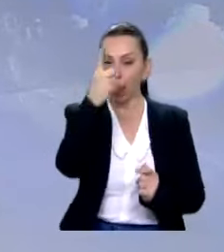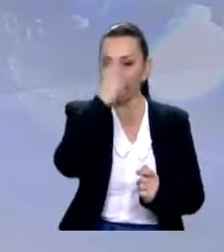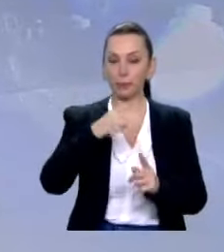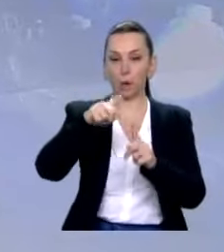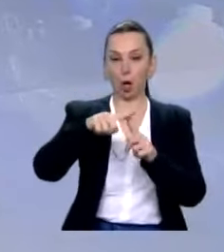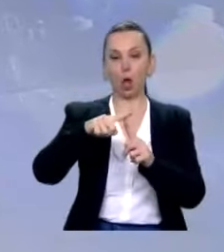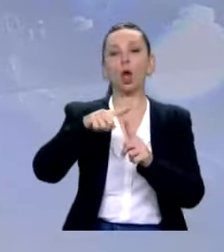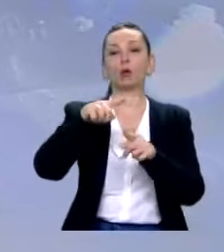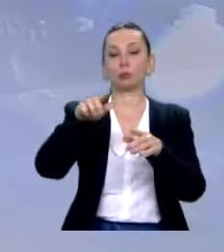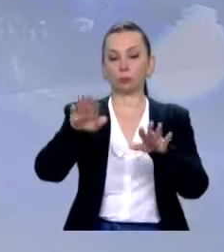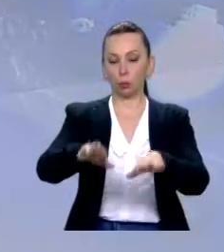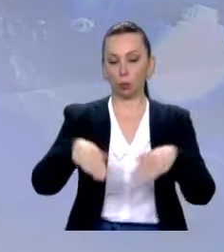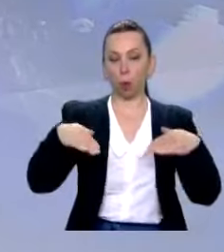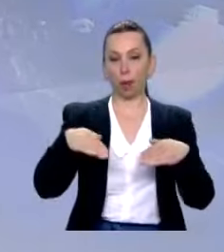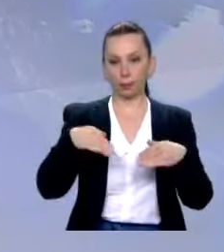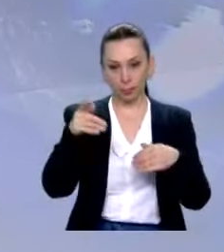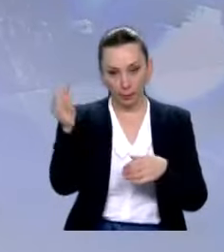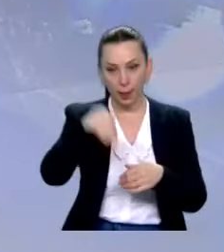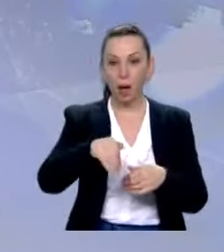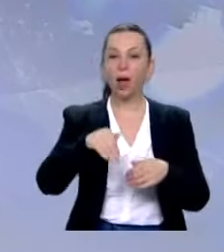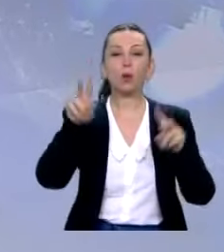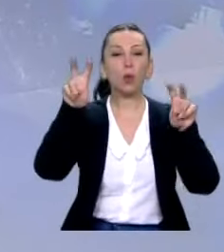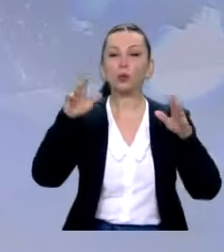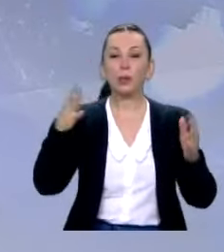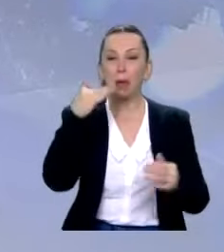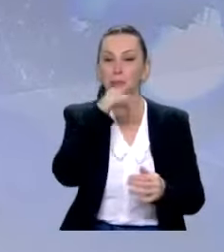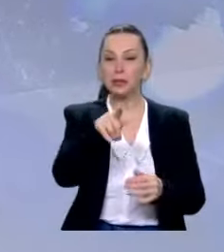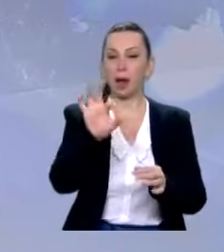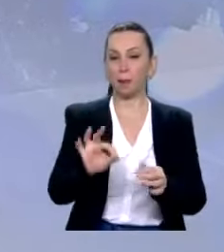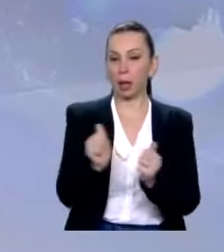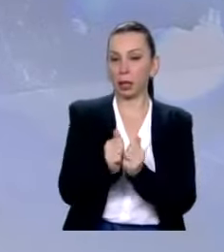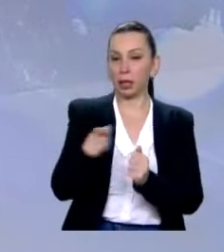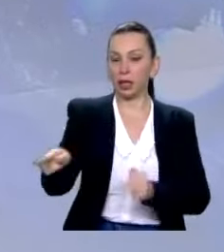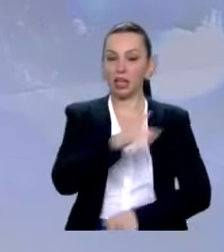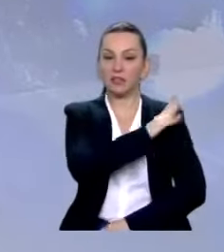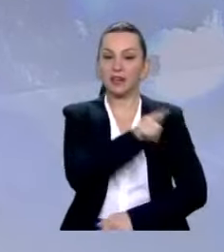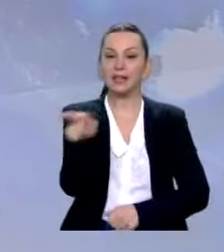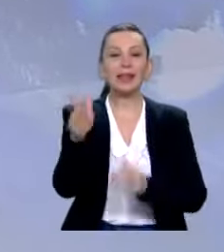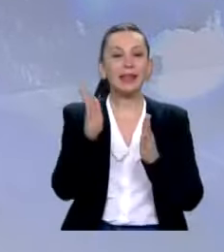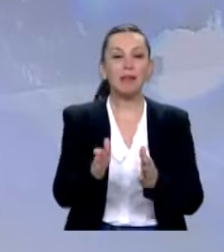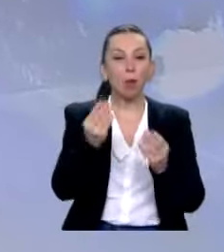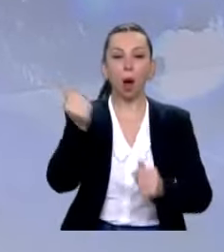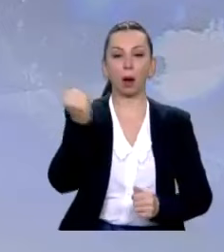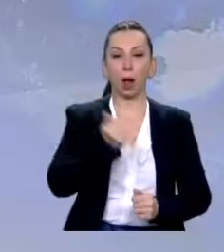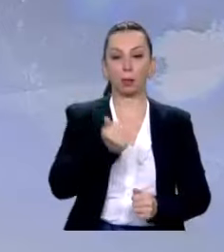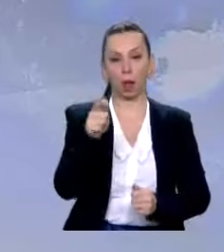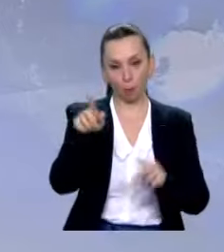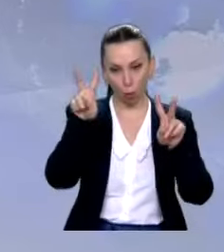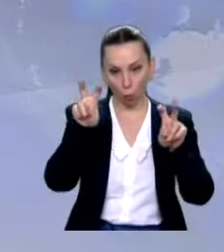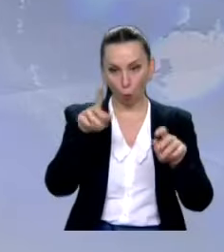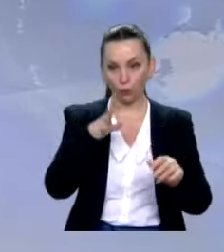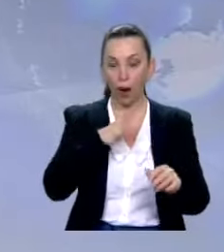törenle karşılandı Masadaki en sıcak başlık Mısır'ın hemen yanı başındaki Filistin'de devam eden katliamdı Erdoğan